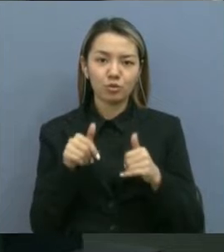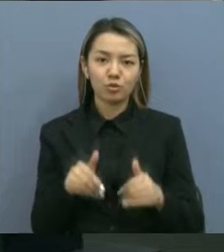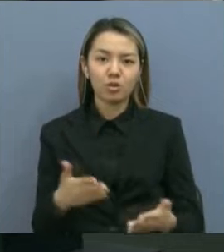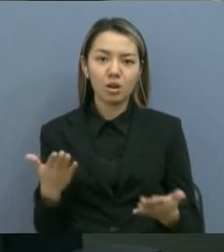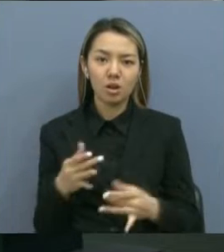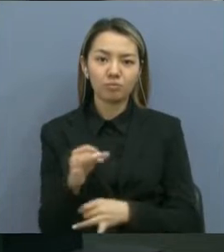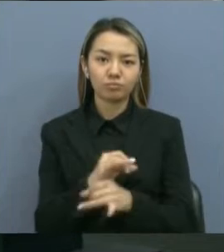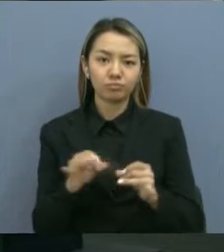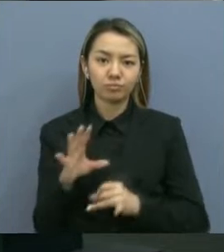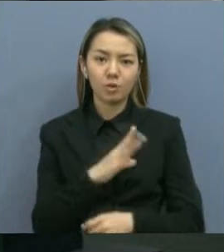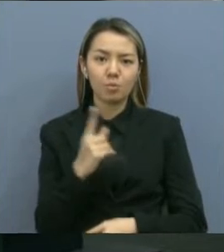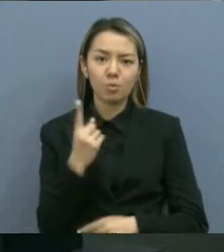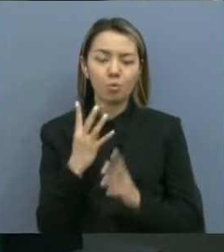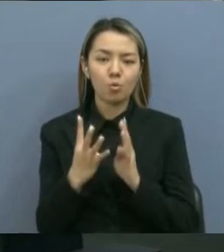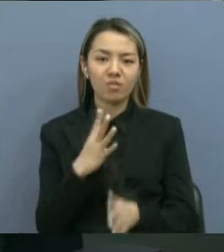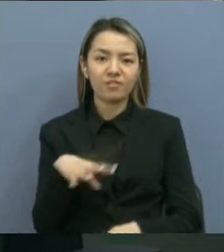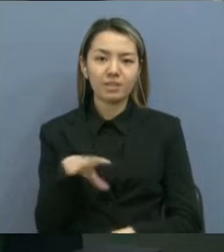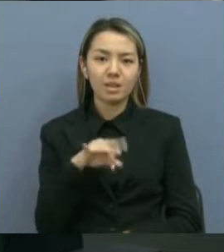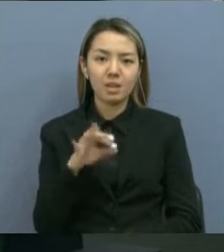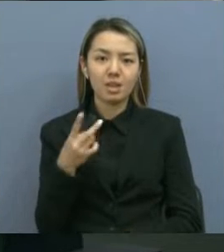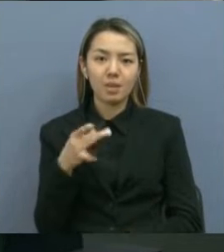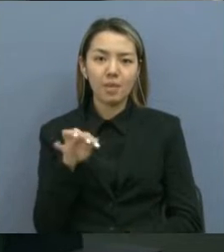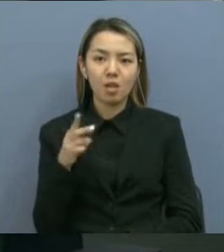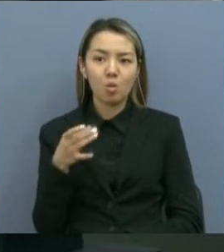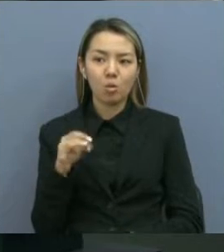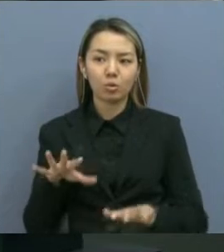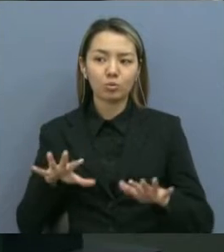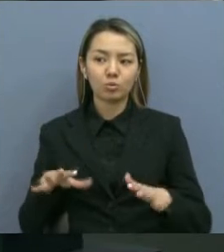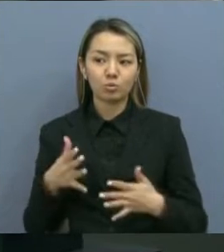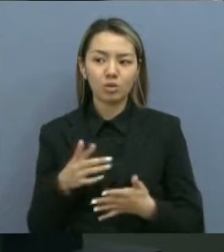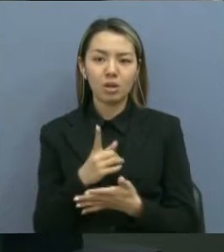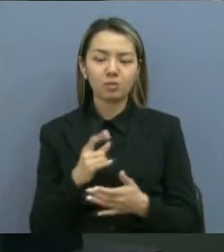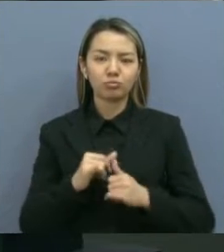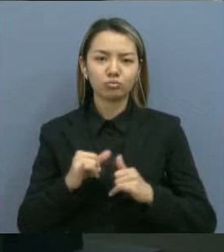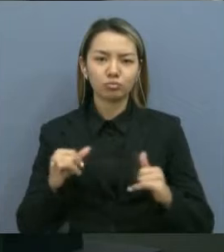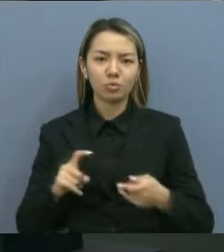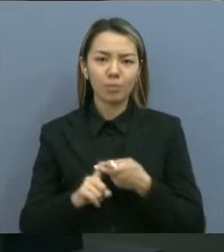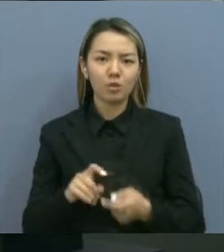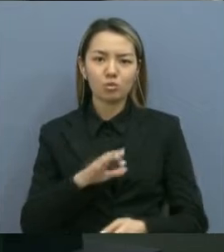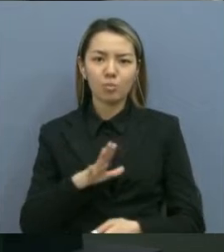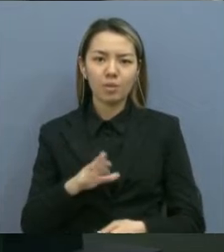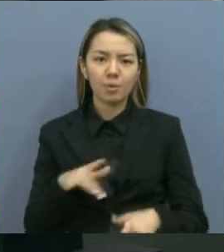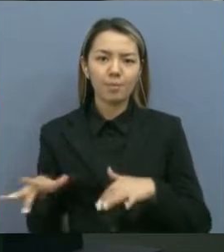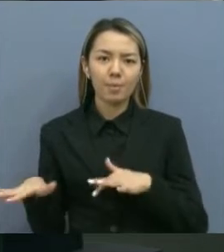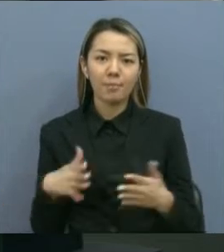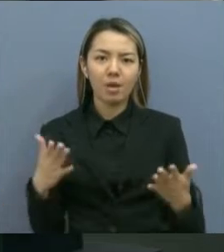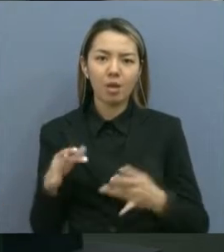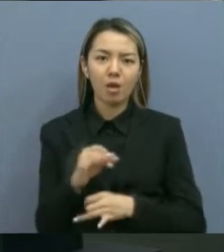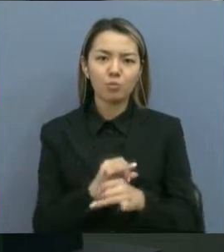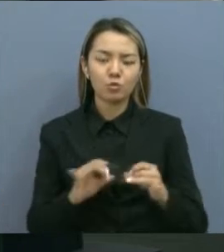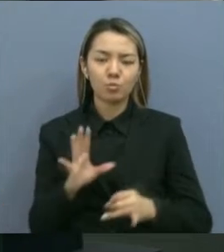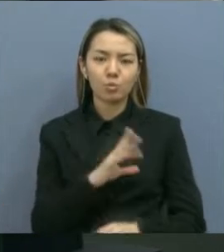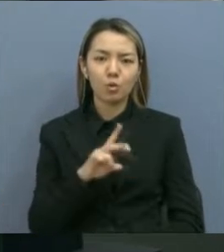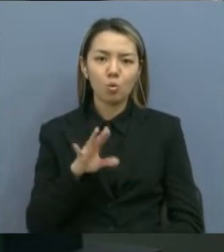сөйлесті. Бірінші кезекте өңірлердегі санитарлық-эпидемиологиялық ахуал, індеттің таралмауына қатысты шаралар талқыланды. Нұр